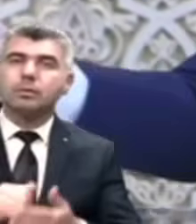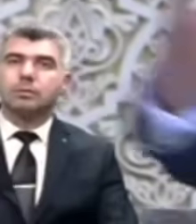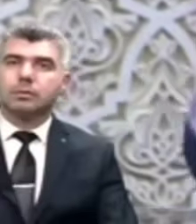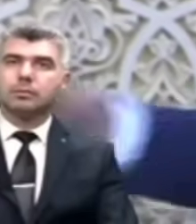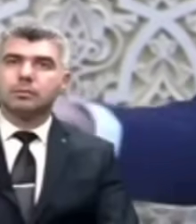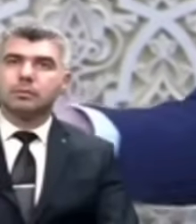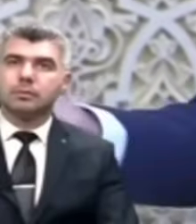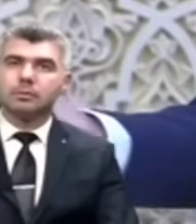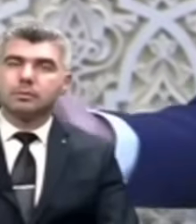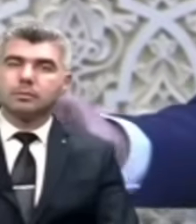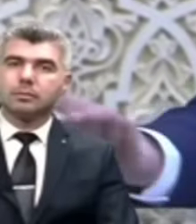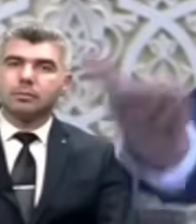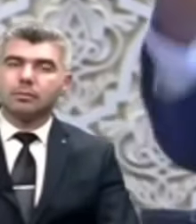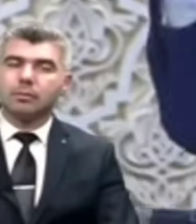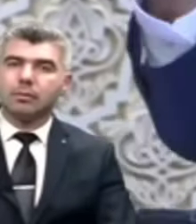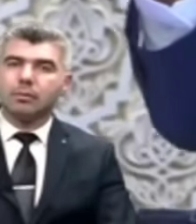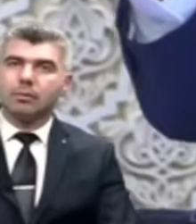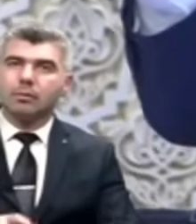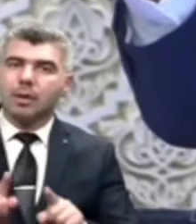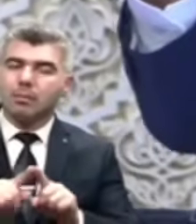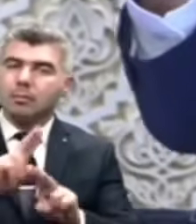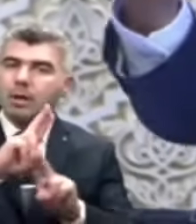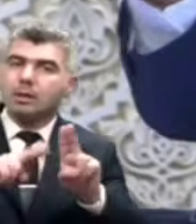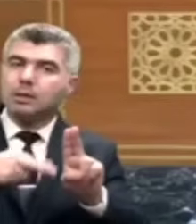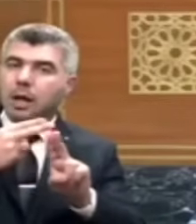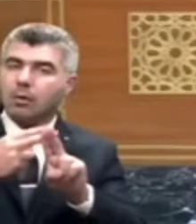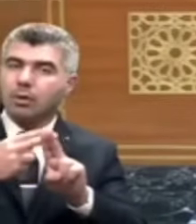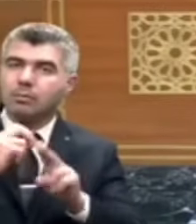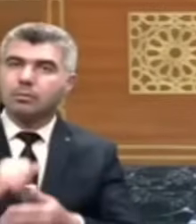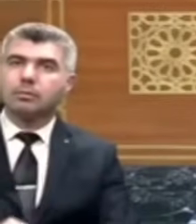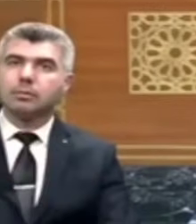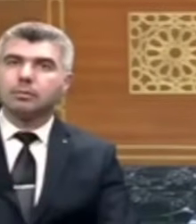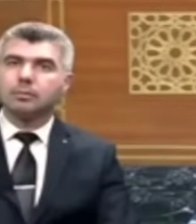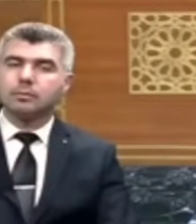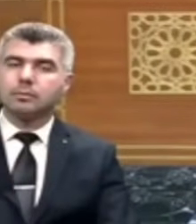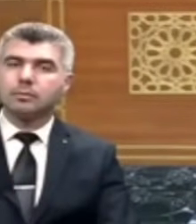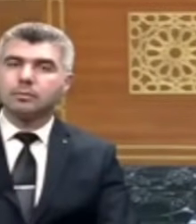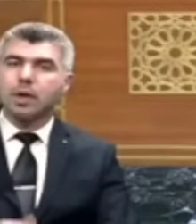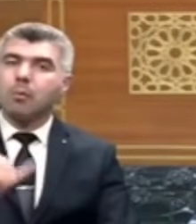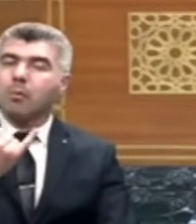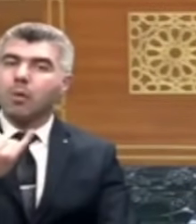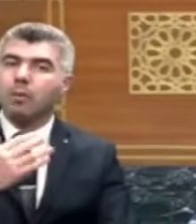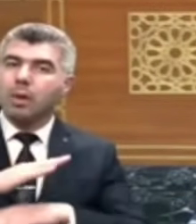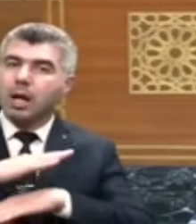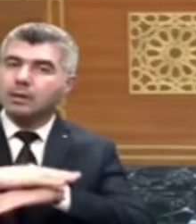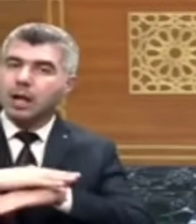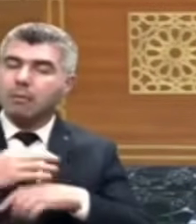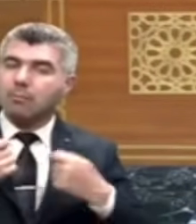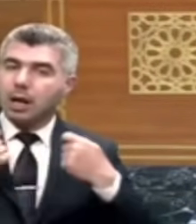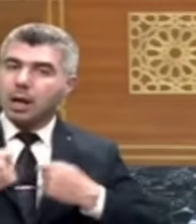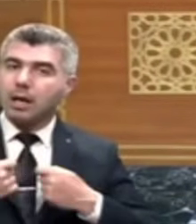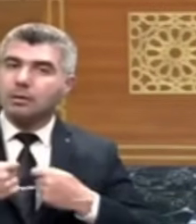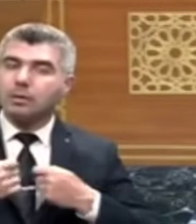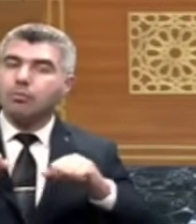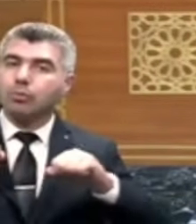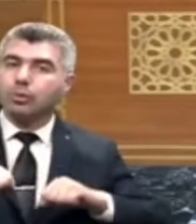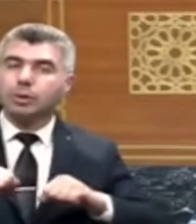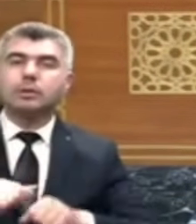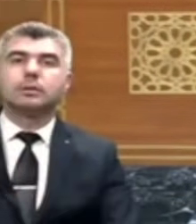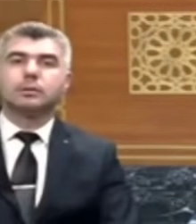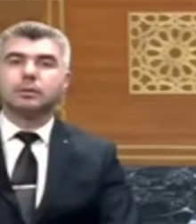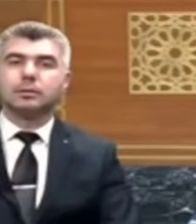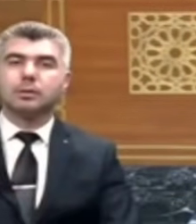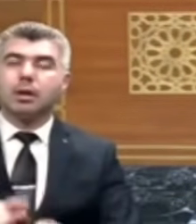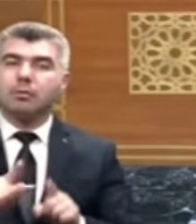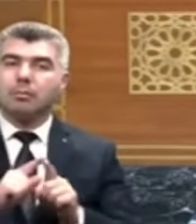وما تجاوبنيش، خليني اعقب. اذا كنت تحترم هذه الرئاسه وتحترم هذا المجلس